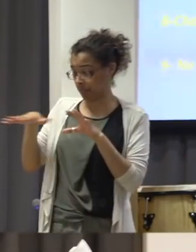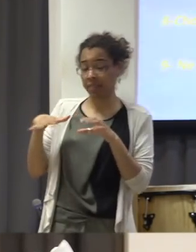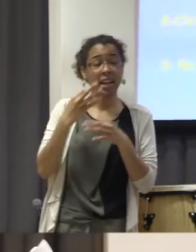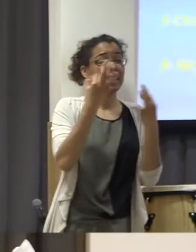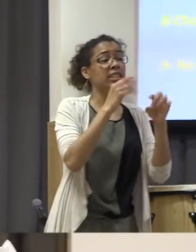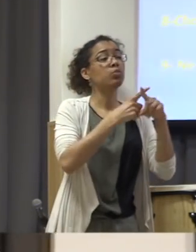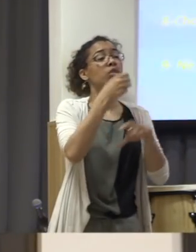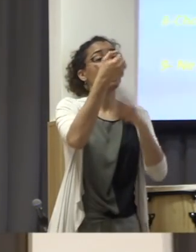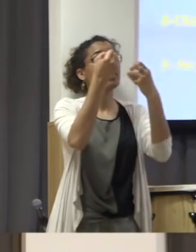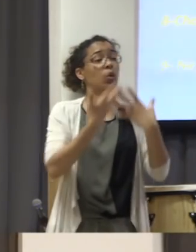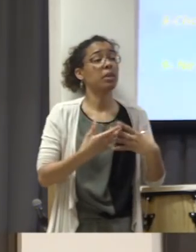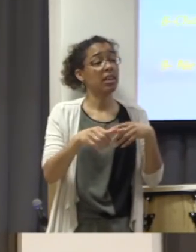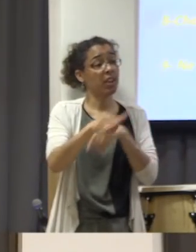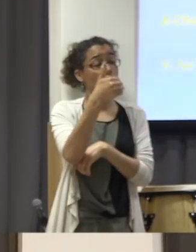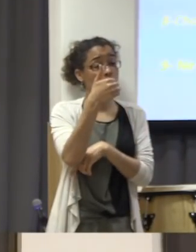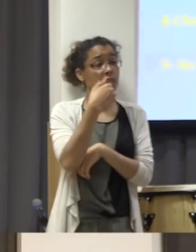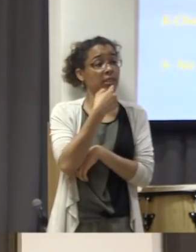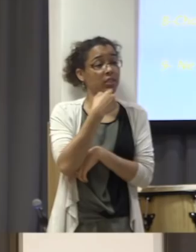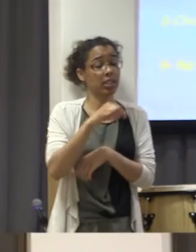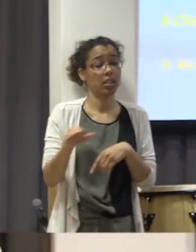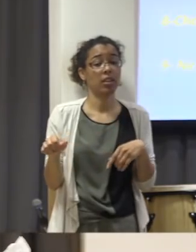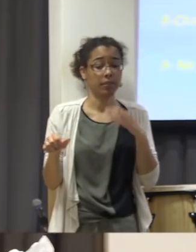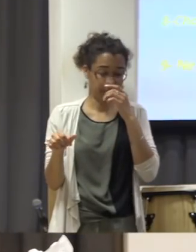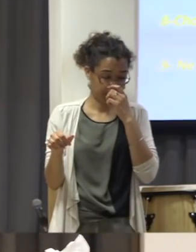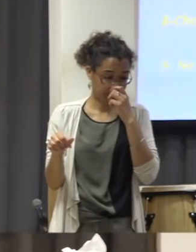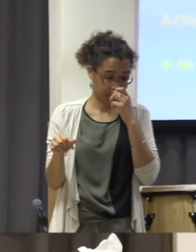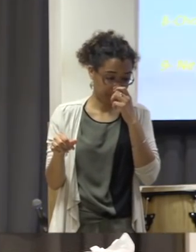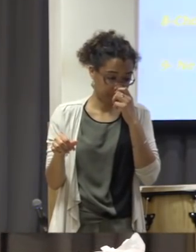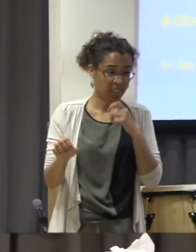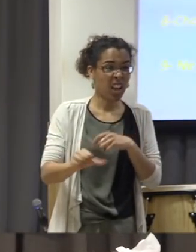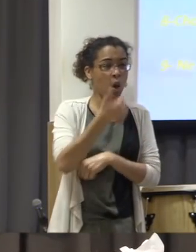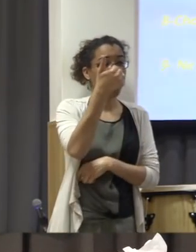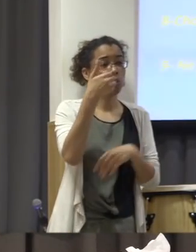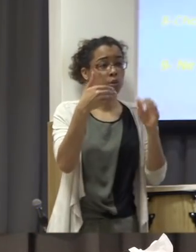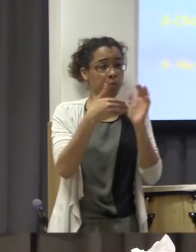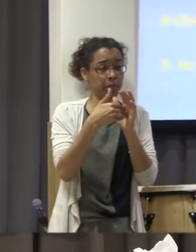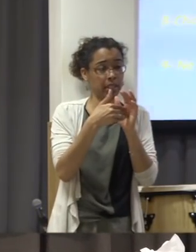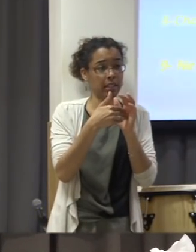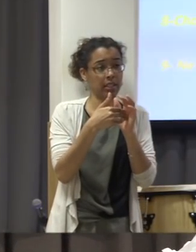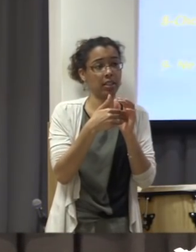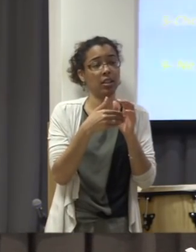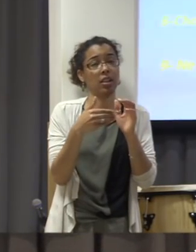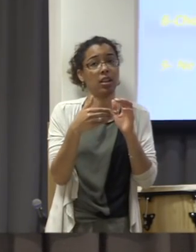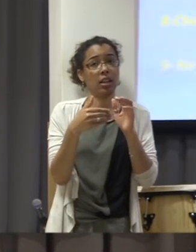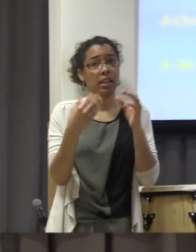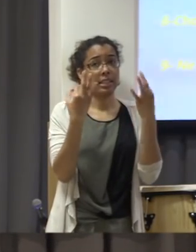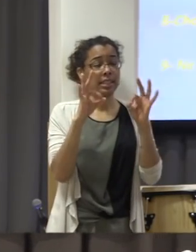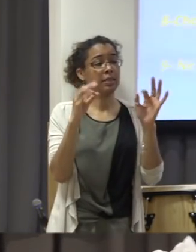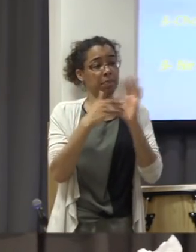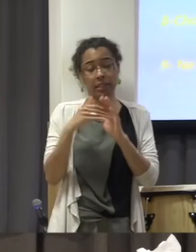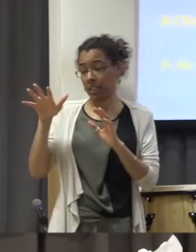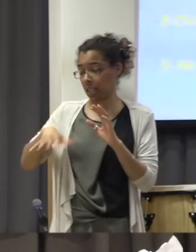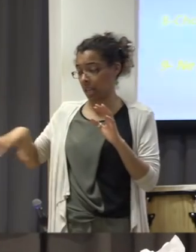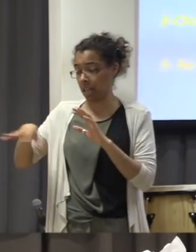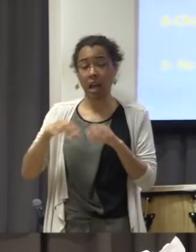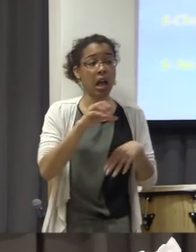fait quoi? Ça fait 11. Ça veut dire 11 000 à mon côté, 10 000 à ma droite. C'est-à-dire 11